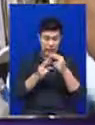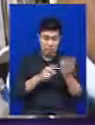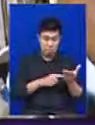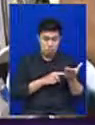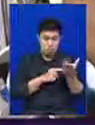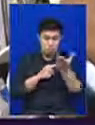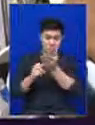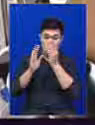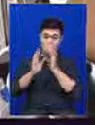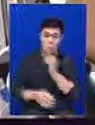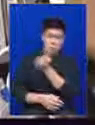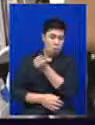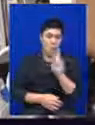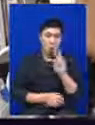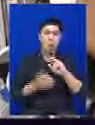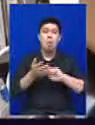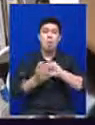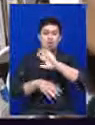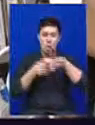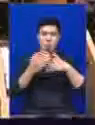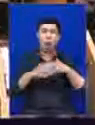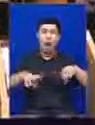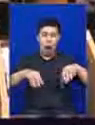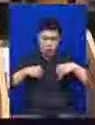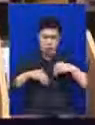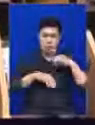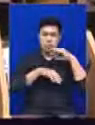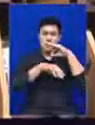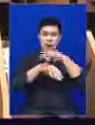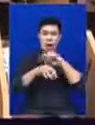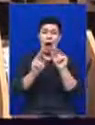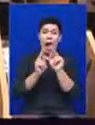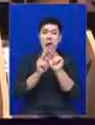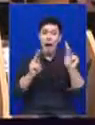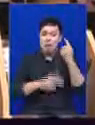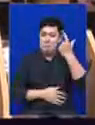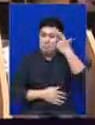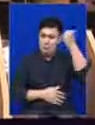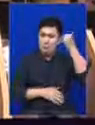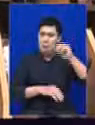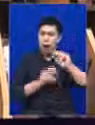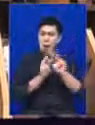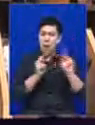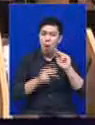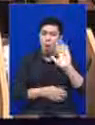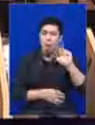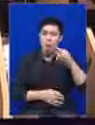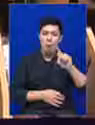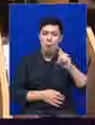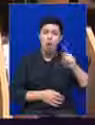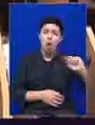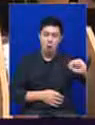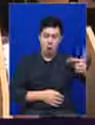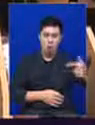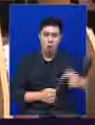อทั้ง6คนได้รับความเห็นชอบให้ดำรงตำแหน่งกรรมการผู้ทรงคุณวุฒิในคณะกรรมการปปง.ค่ะ